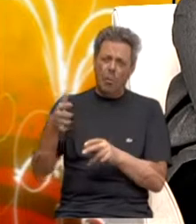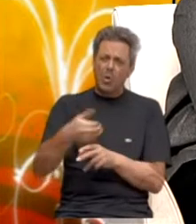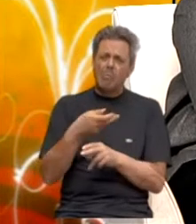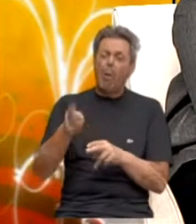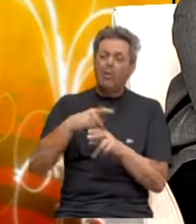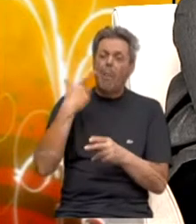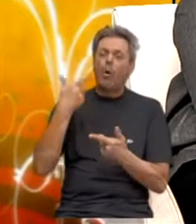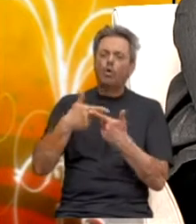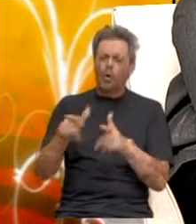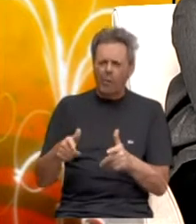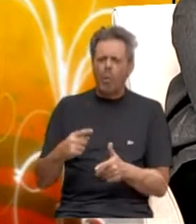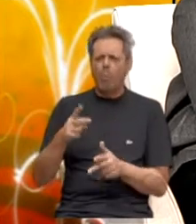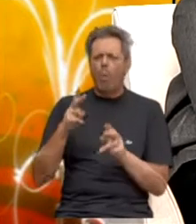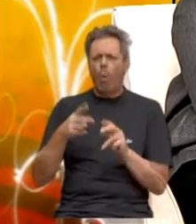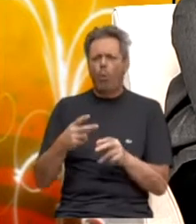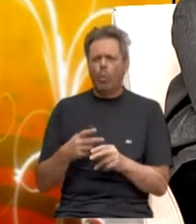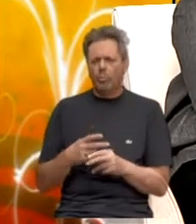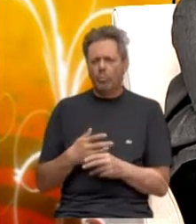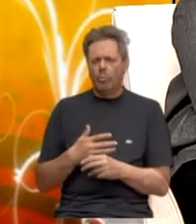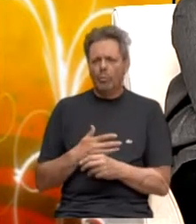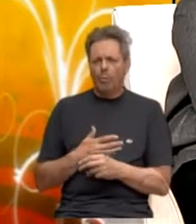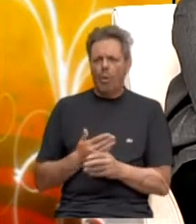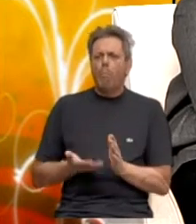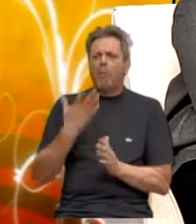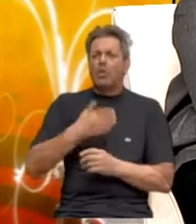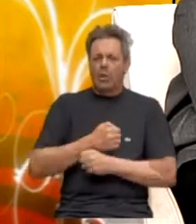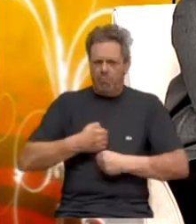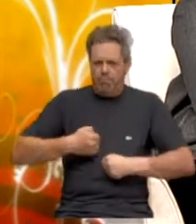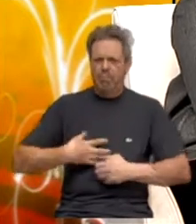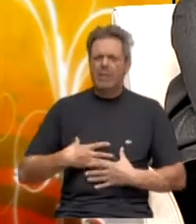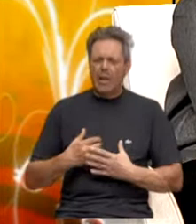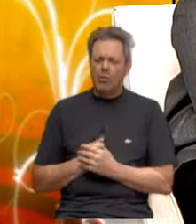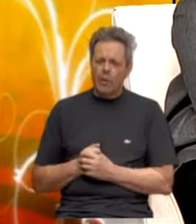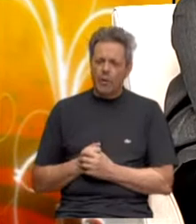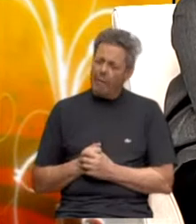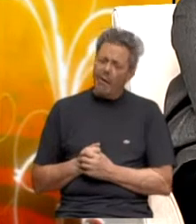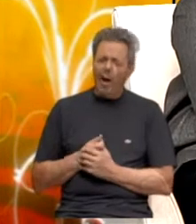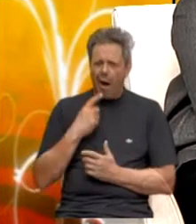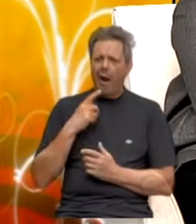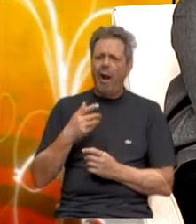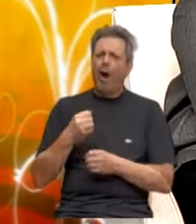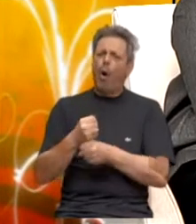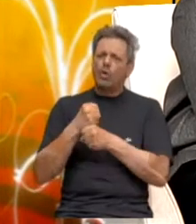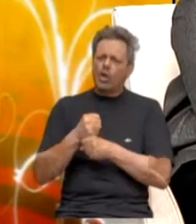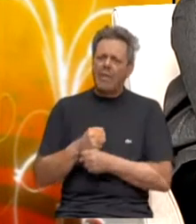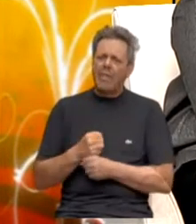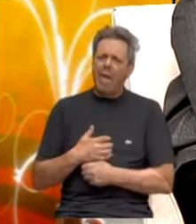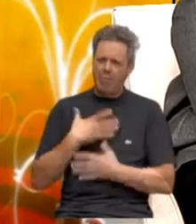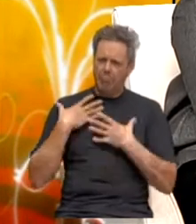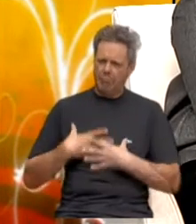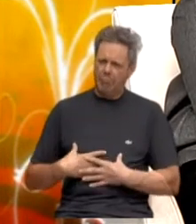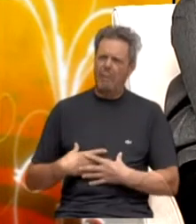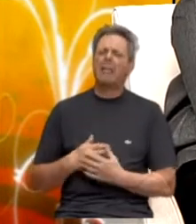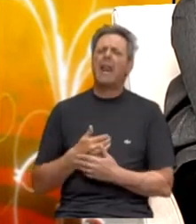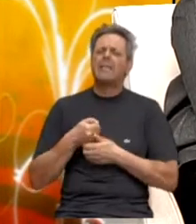to dozvoljeno, mogu znatno i povećati tjelesnu težinu, a održavanje idealne tjelesne težine vrlo je važno za zdravlje srca. Sad ćete me